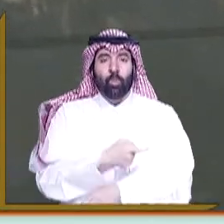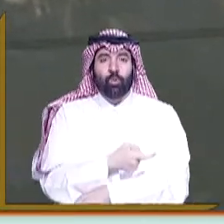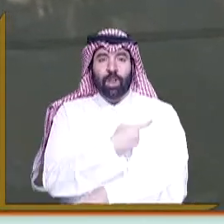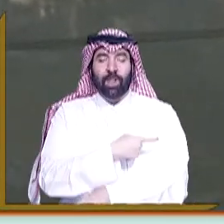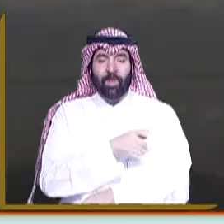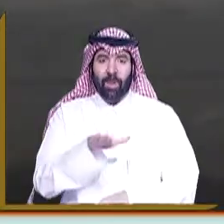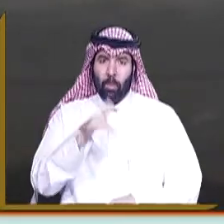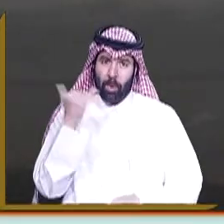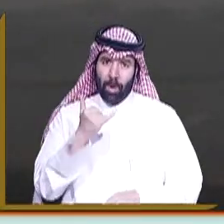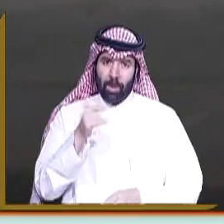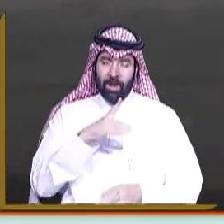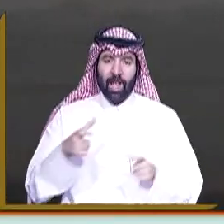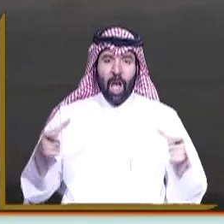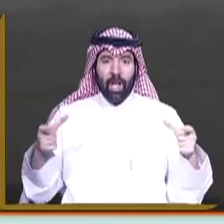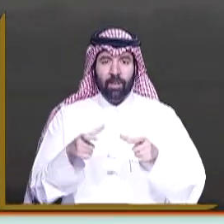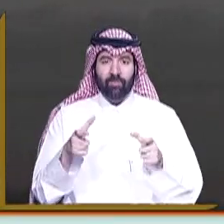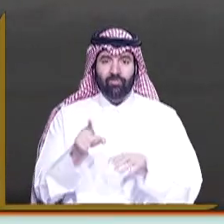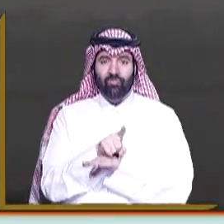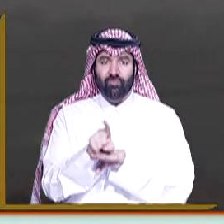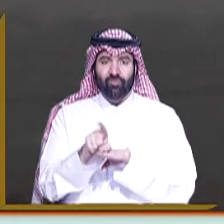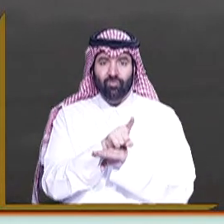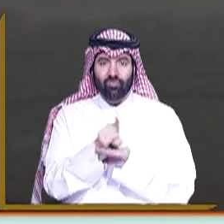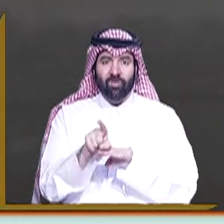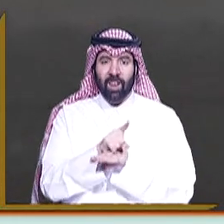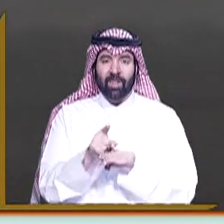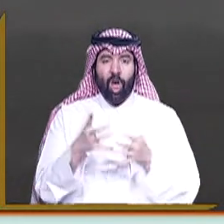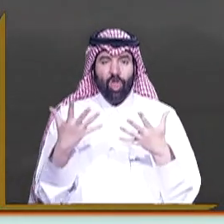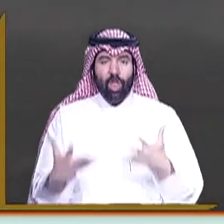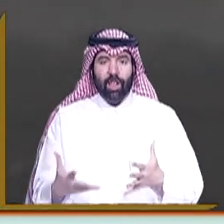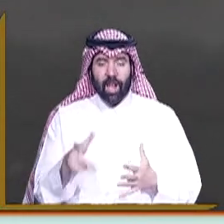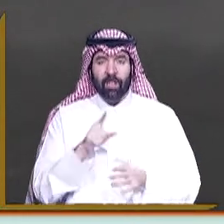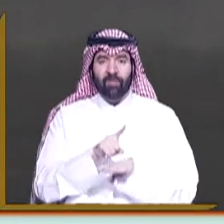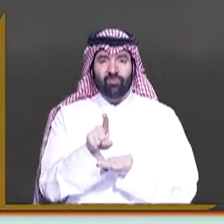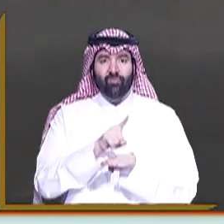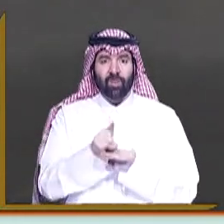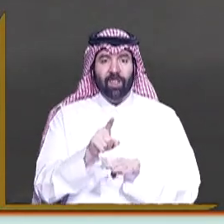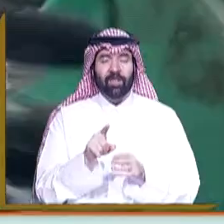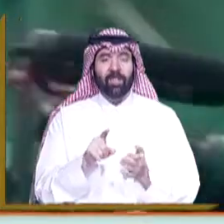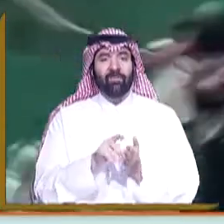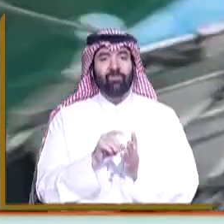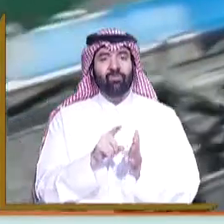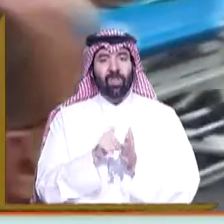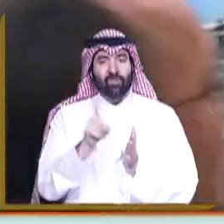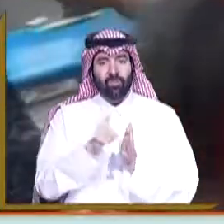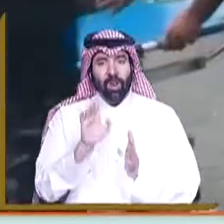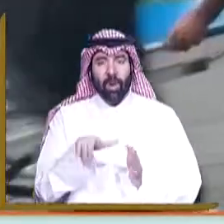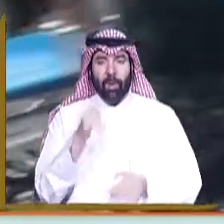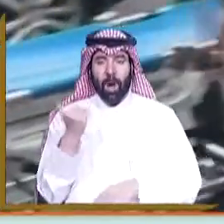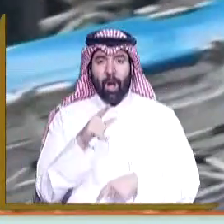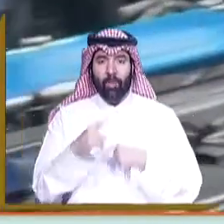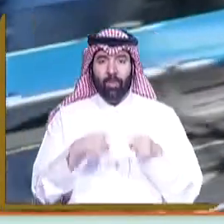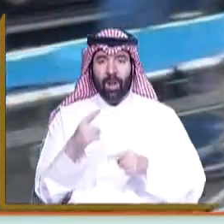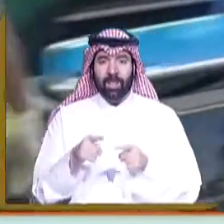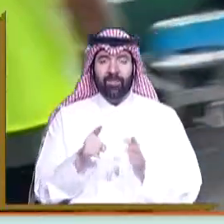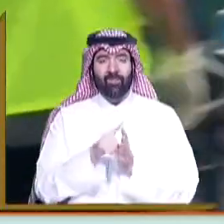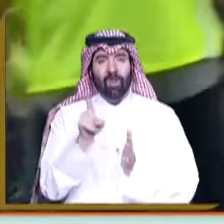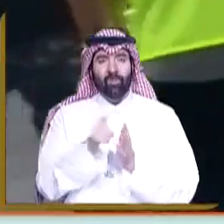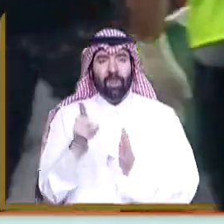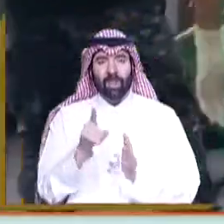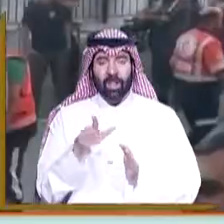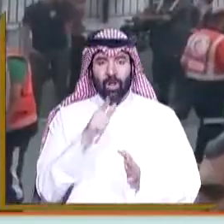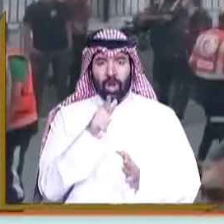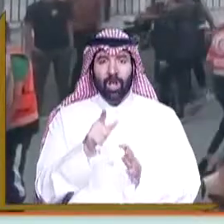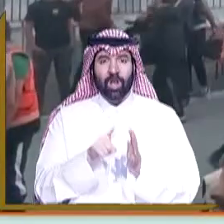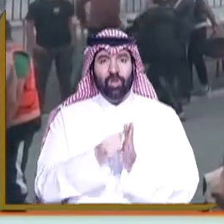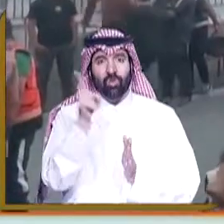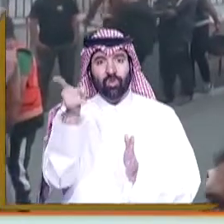قبل الاحتلال بعشرات الآليات العسكرية الثقيلة والمدفعيات. كما أطلقت قوات الاحتلال عدة قذائف وصواريخ